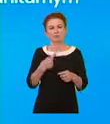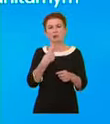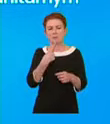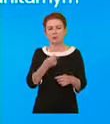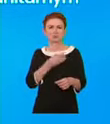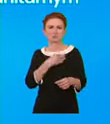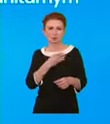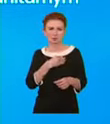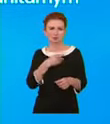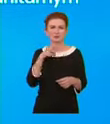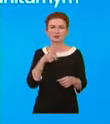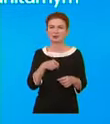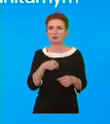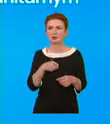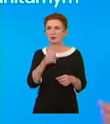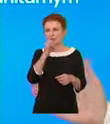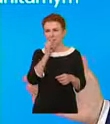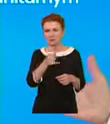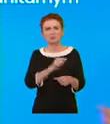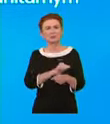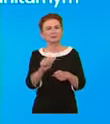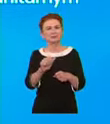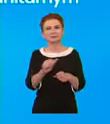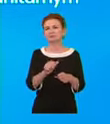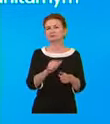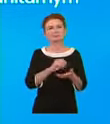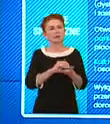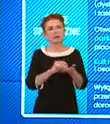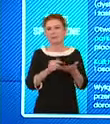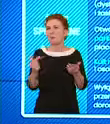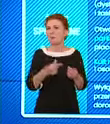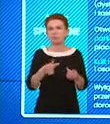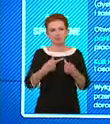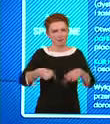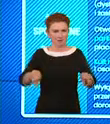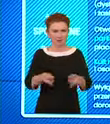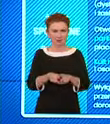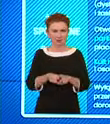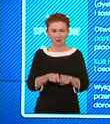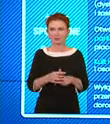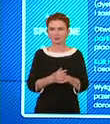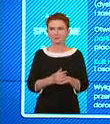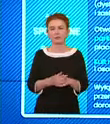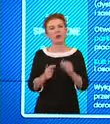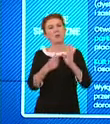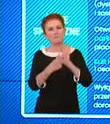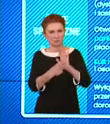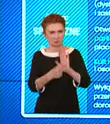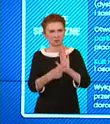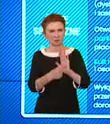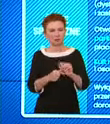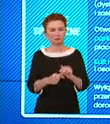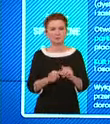Te reguły nie mogą być zapisane w kamieniu. My przedstawiamy dzisiaj pewne 4 etapy dojścia do